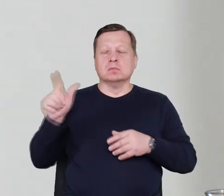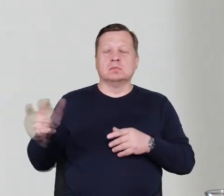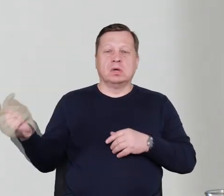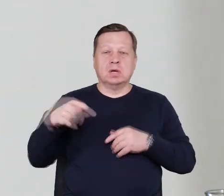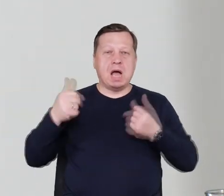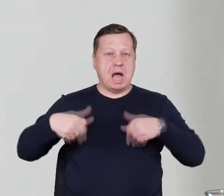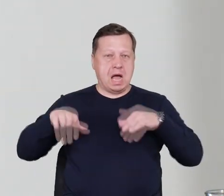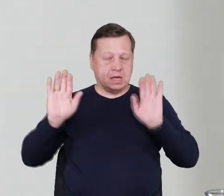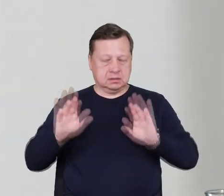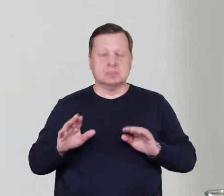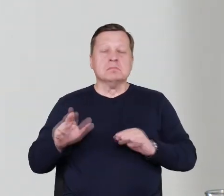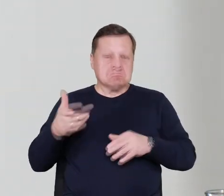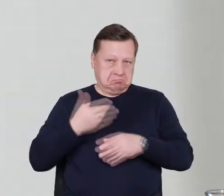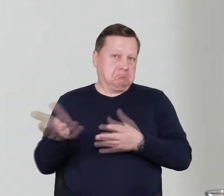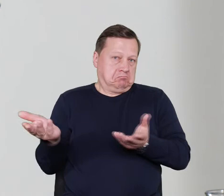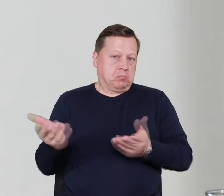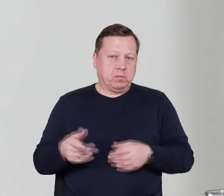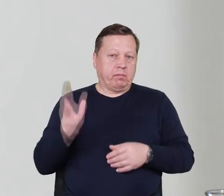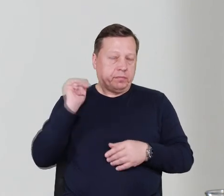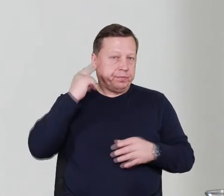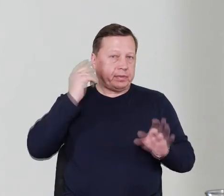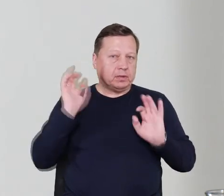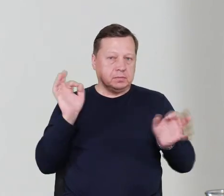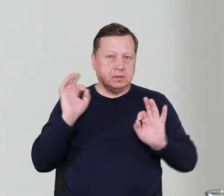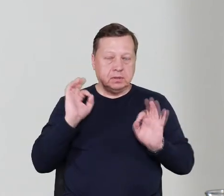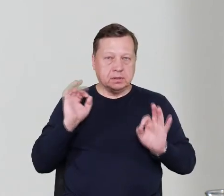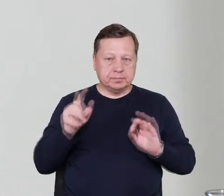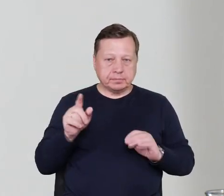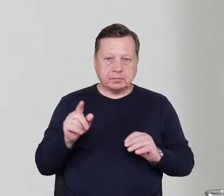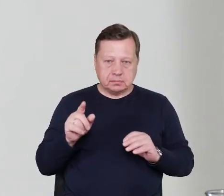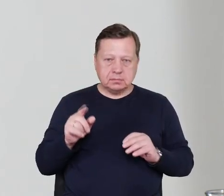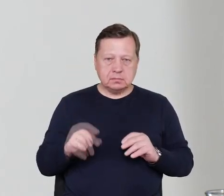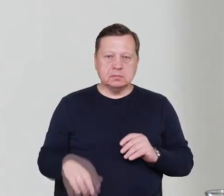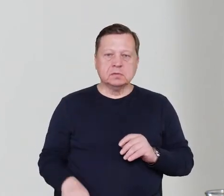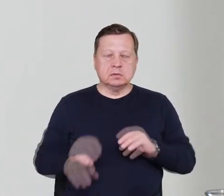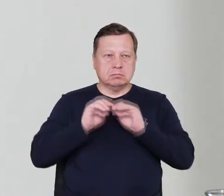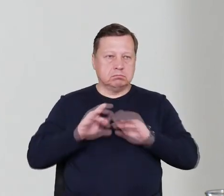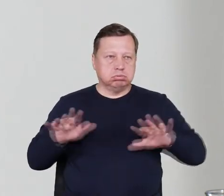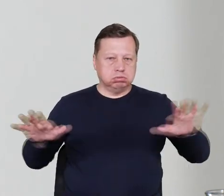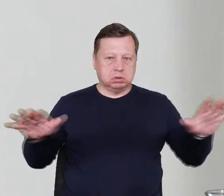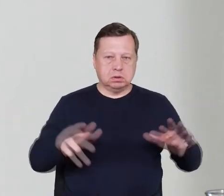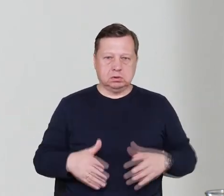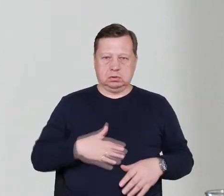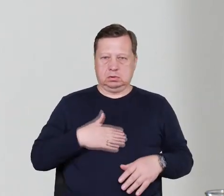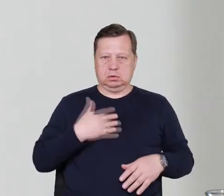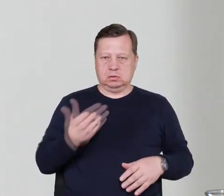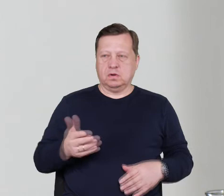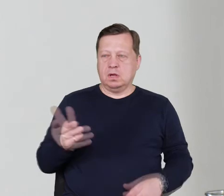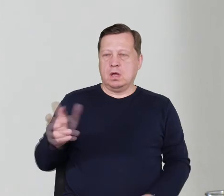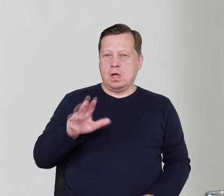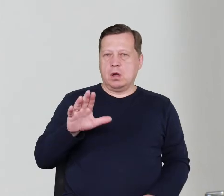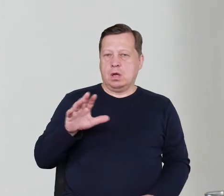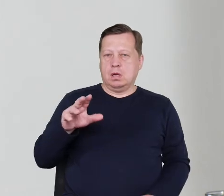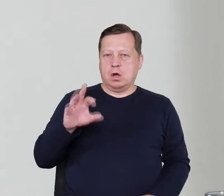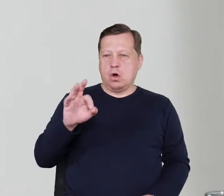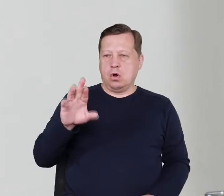azyl ale nagle tam wyszła ta informacja jakby przebiła się do miejsc trybuny zrobiło się takie zdziwienie No bo on jest taki anty